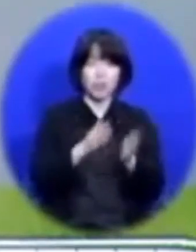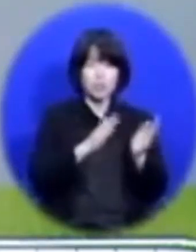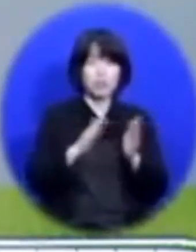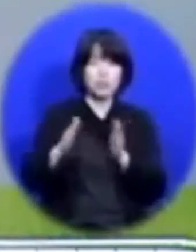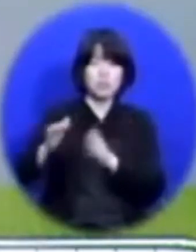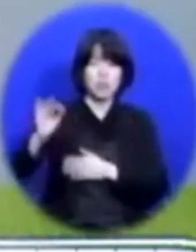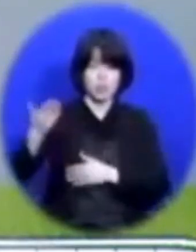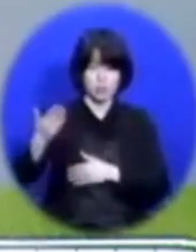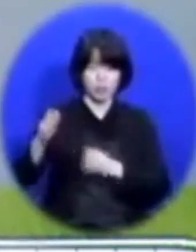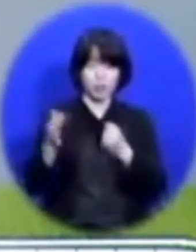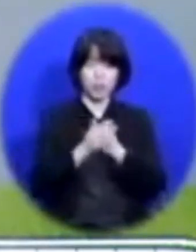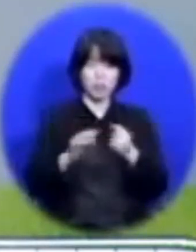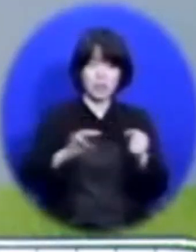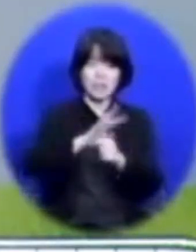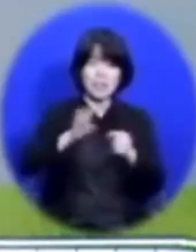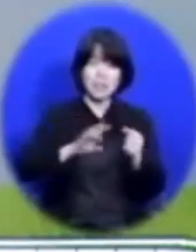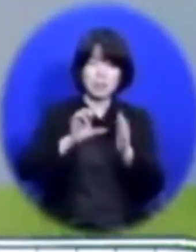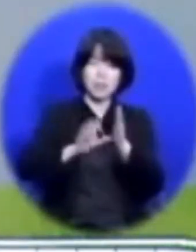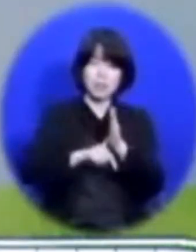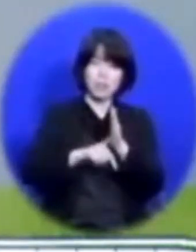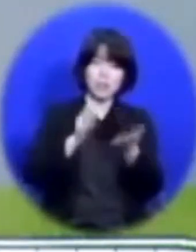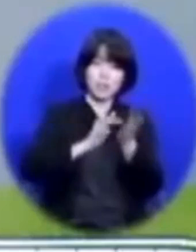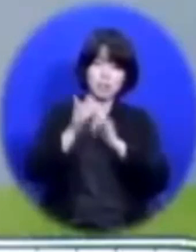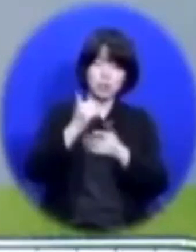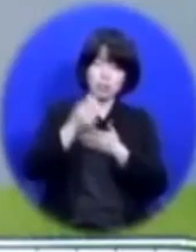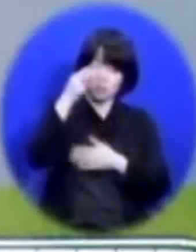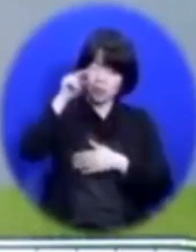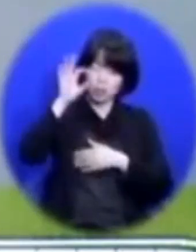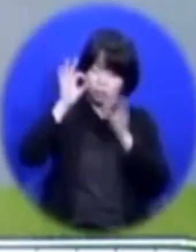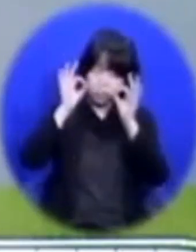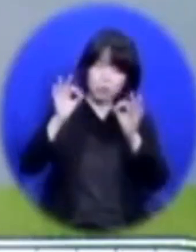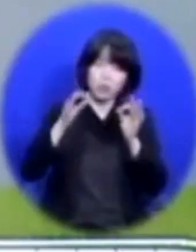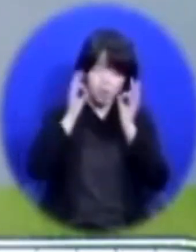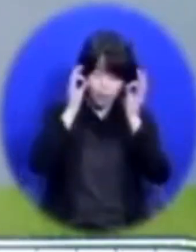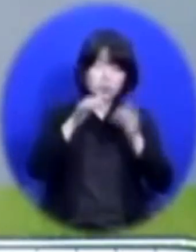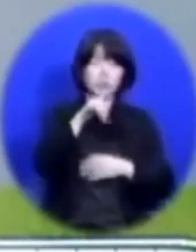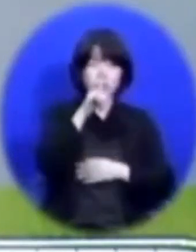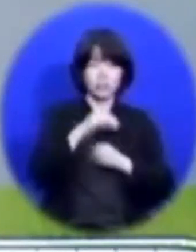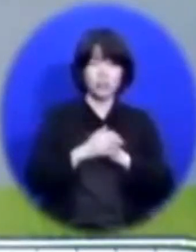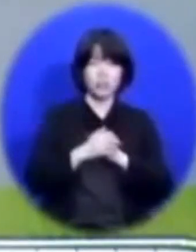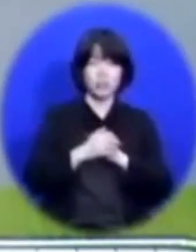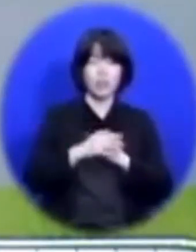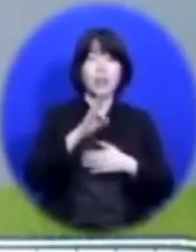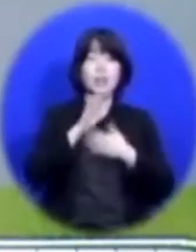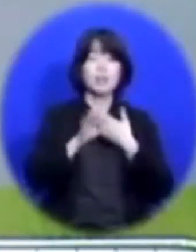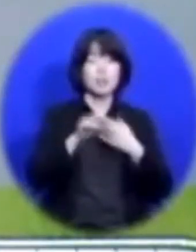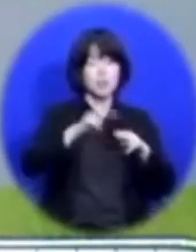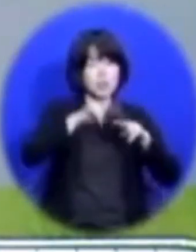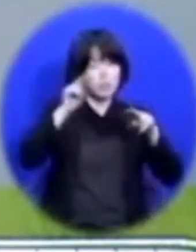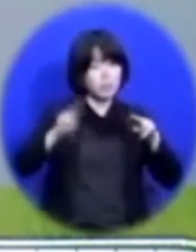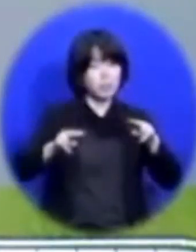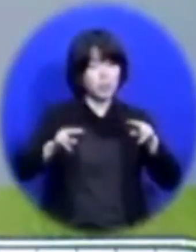그래서저는하루24시간내내예수님을바라보려고노력합니다 .그러면은퇴할때가되었을때아무런